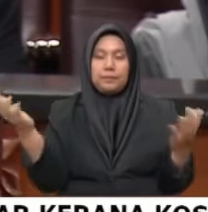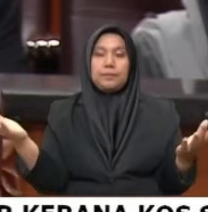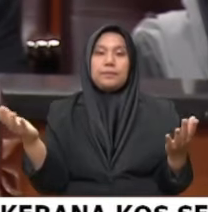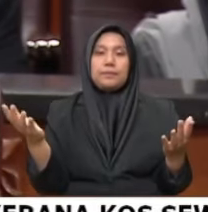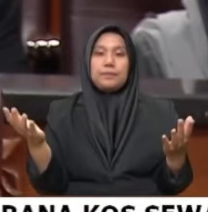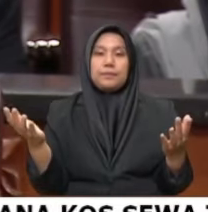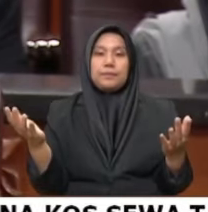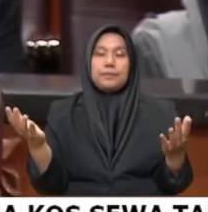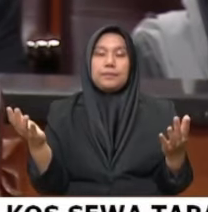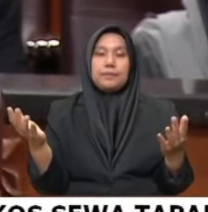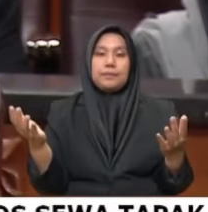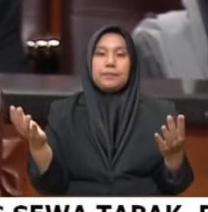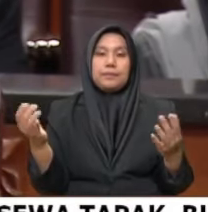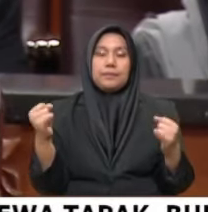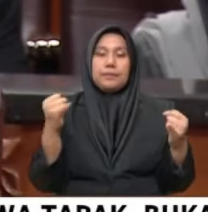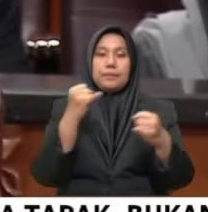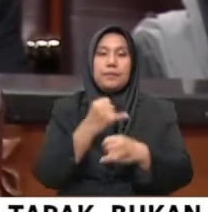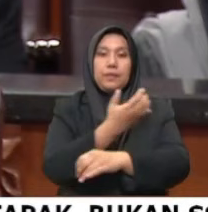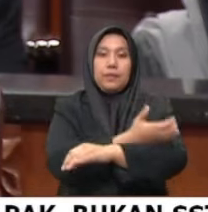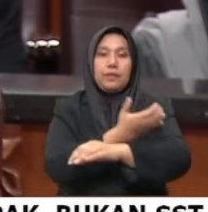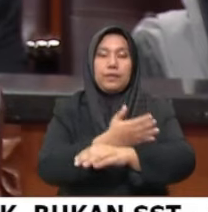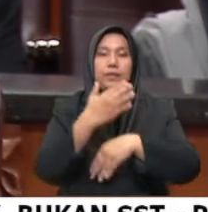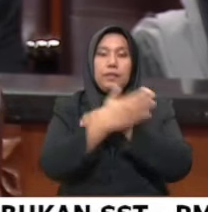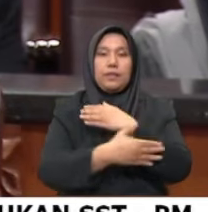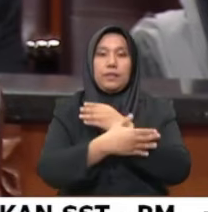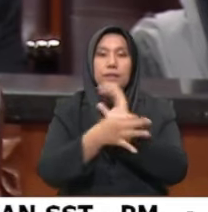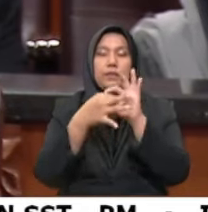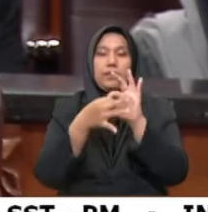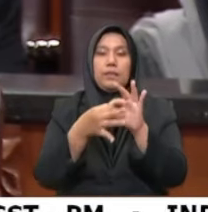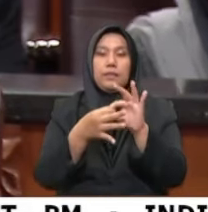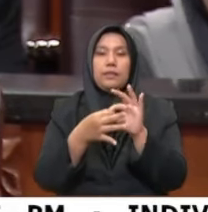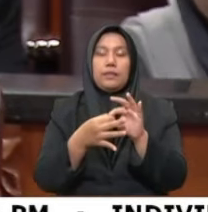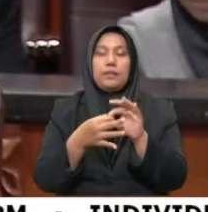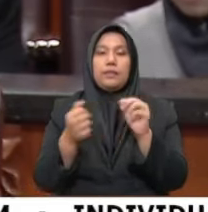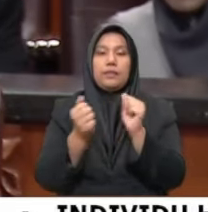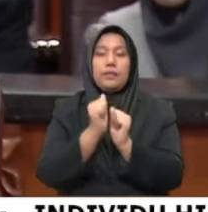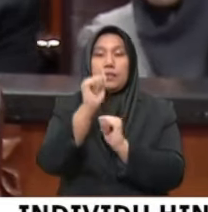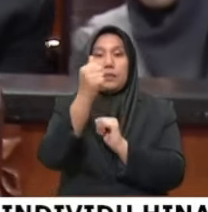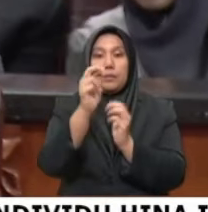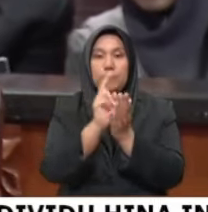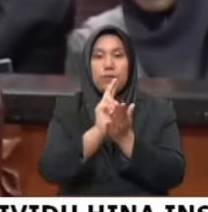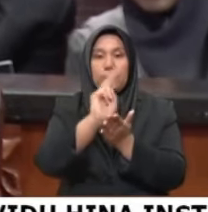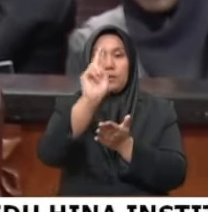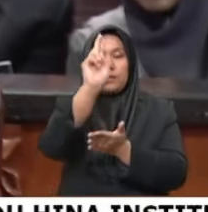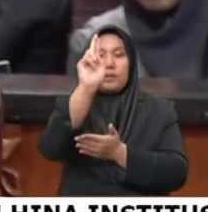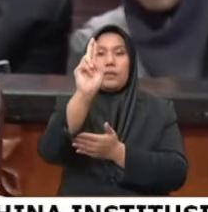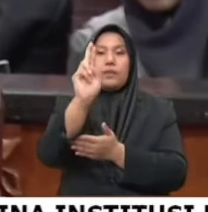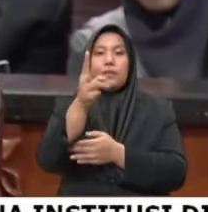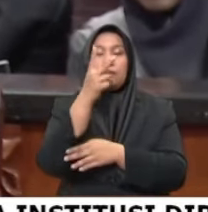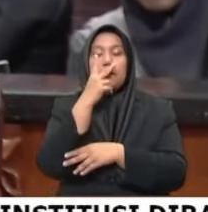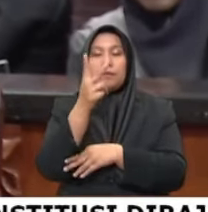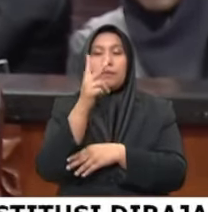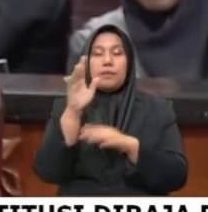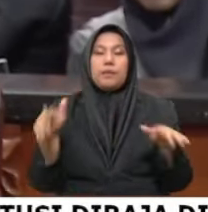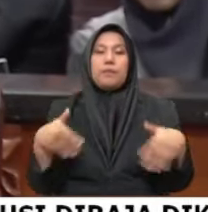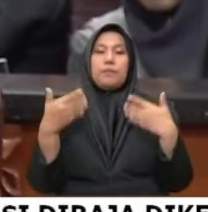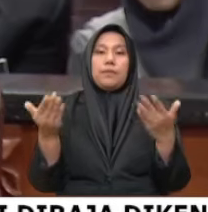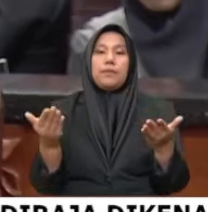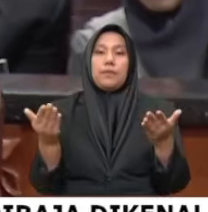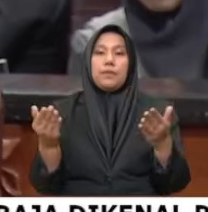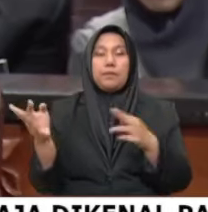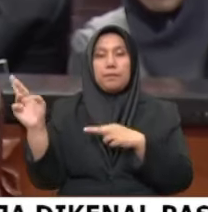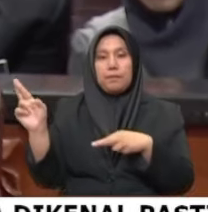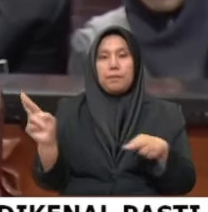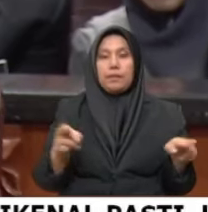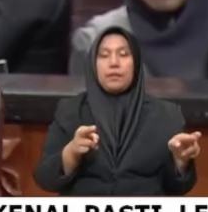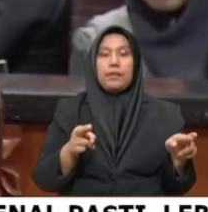Senator, Jabatan Warisan Negara telah bekerjasama hampir dengan 10 universiti di negara kita untuk melihat bagaimana satu